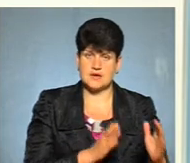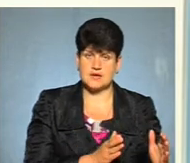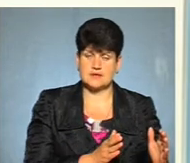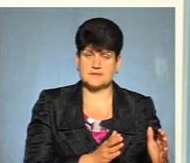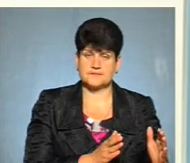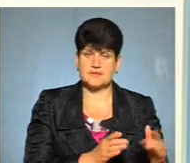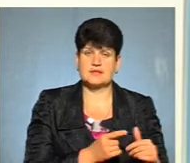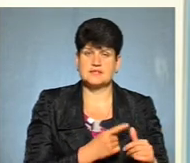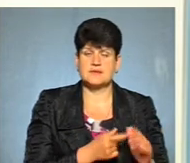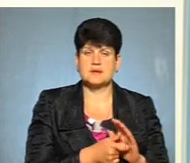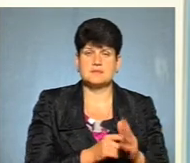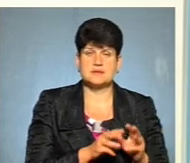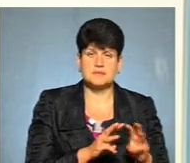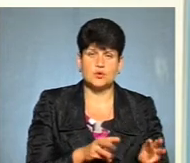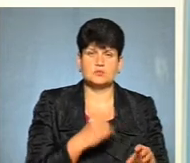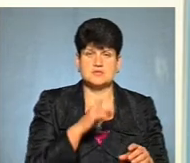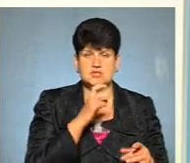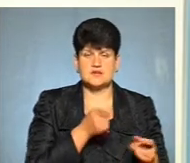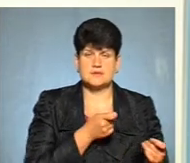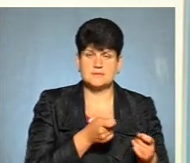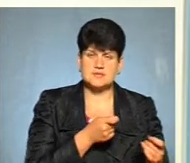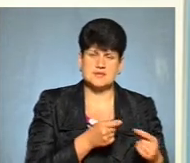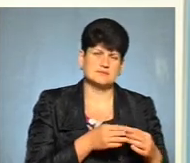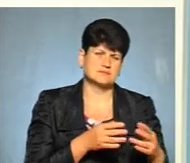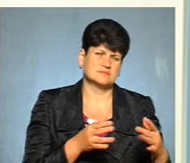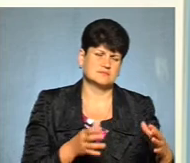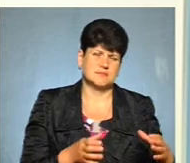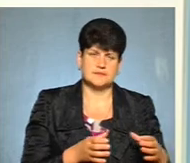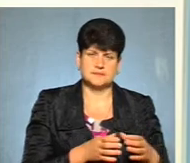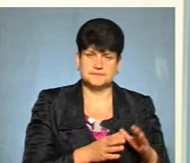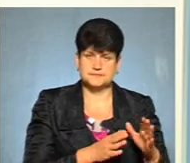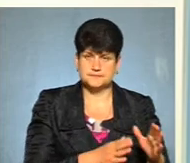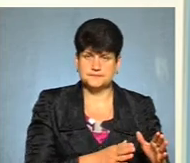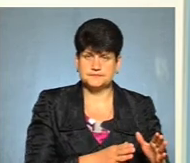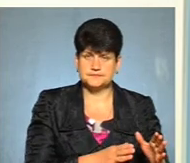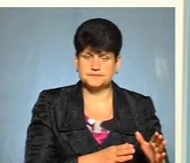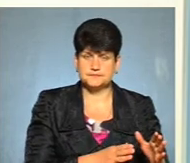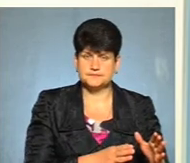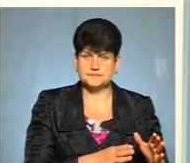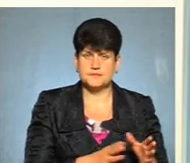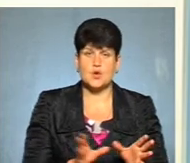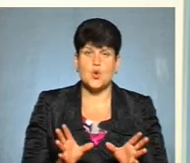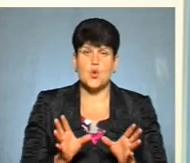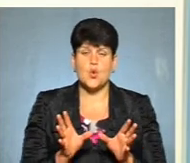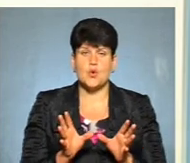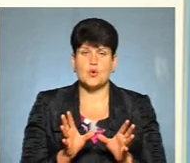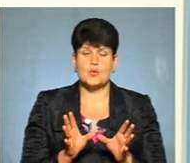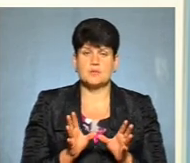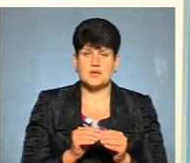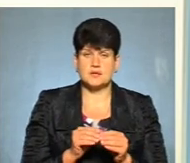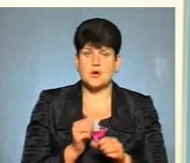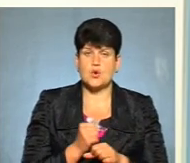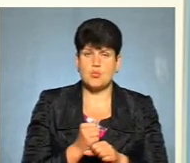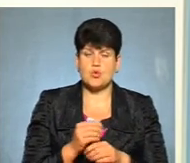називаємо їх Кабінет міністрів, обласна державна адміністрація чи будь-який галузевий орган державного управління. Об'єднання роботодавців,